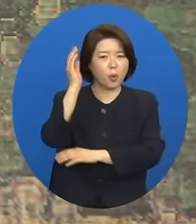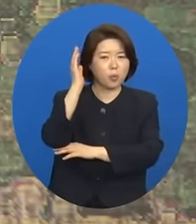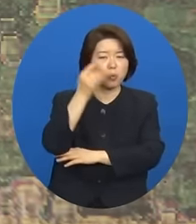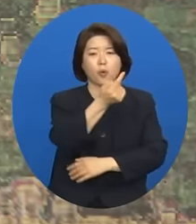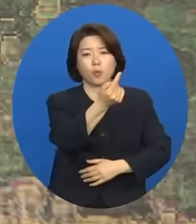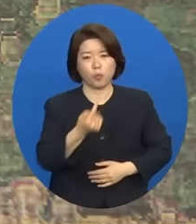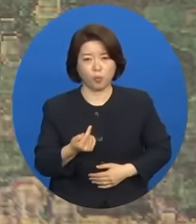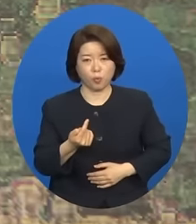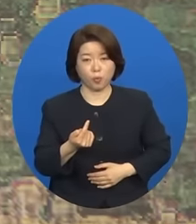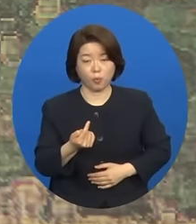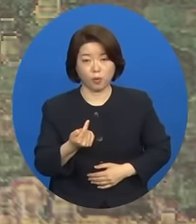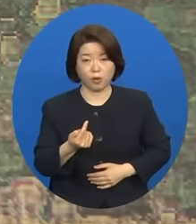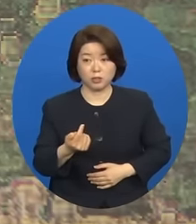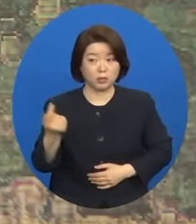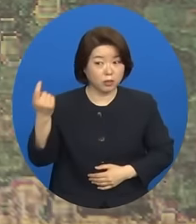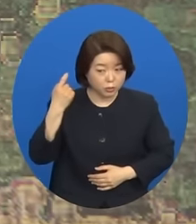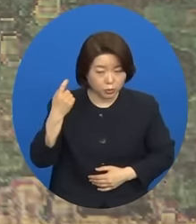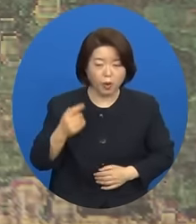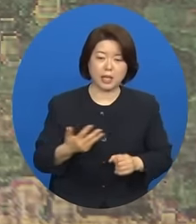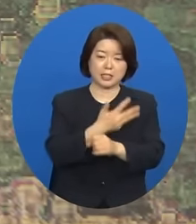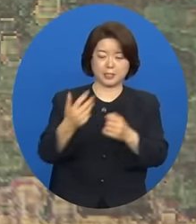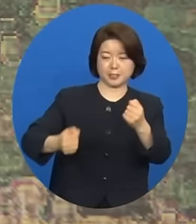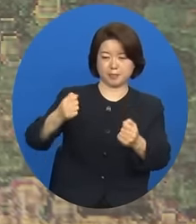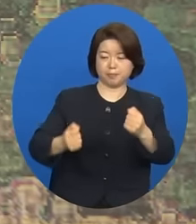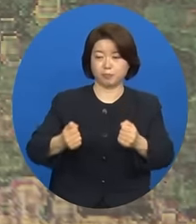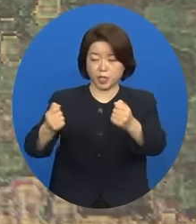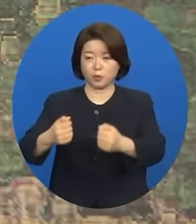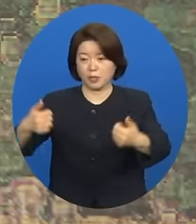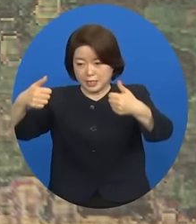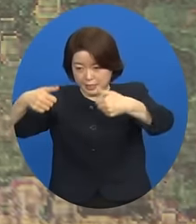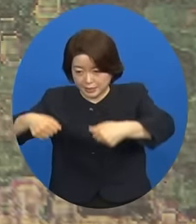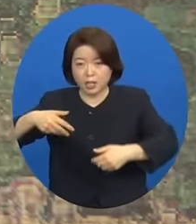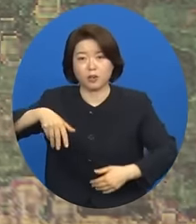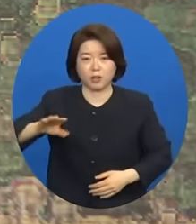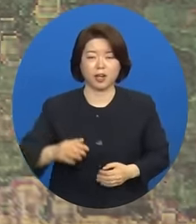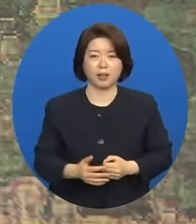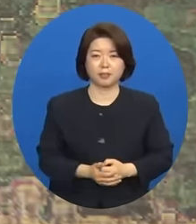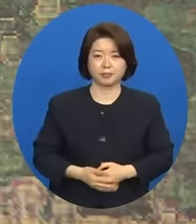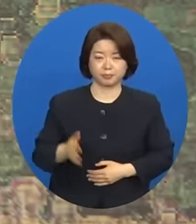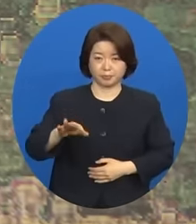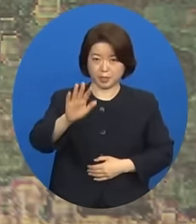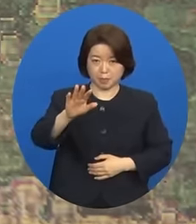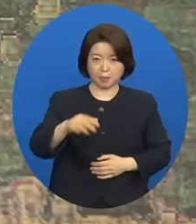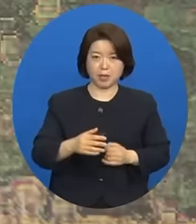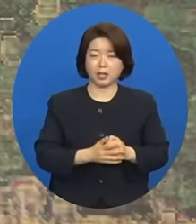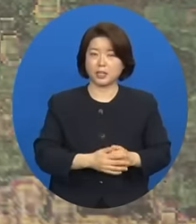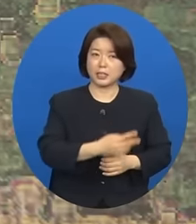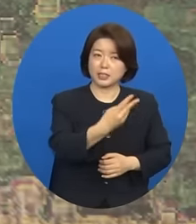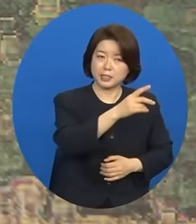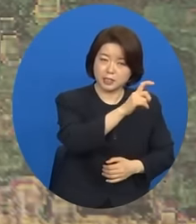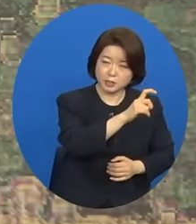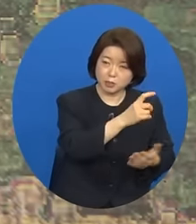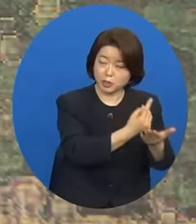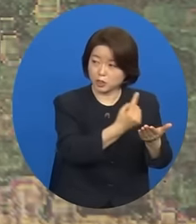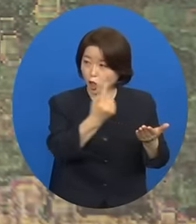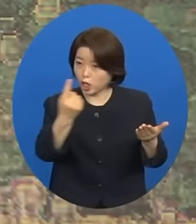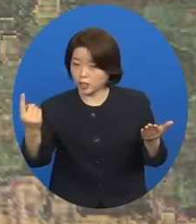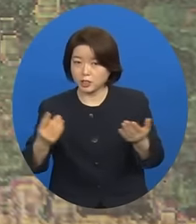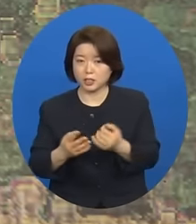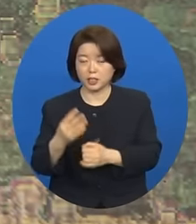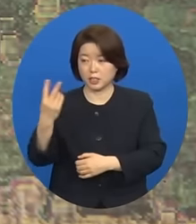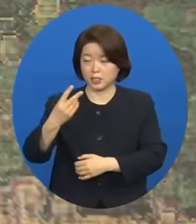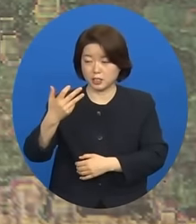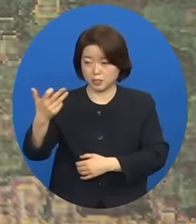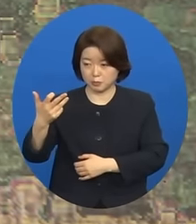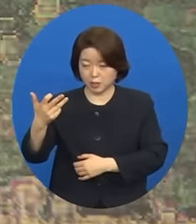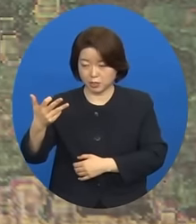운전해서 이제 인사드리러 갔습니다. 자, 근데 보세요. 제가 2010년에 떠났는데